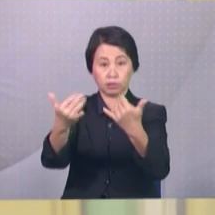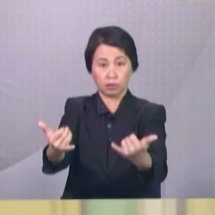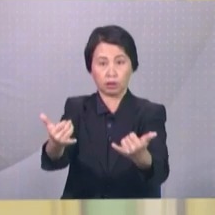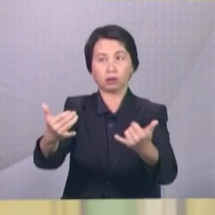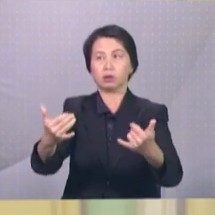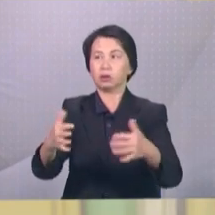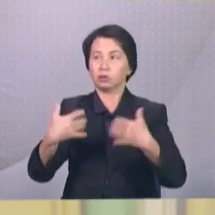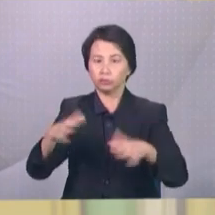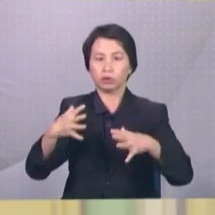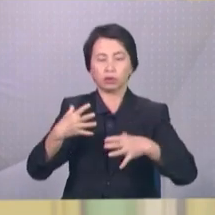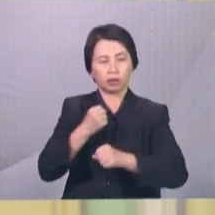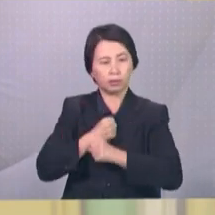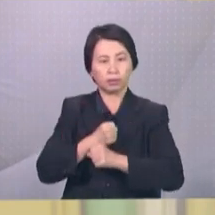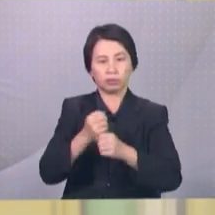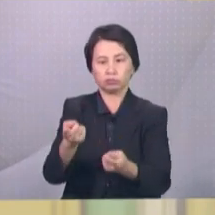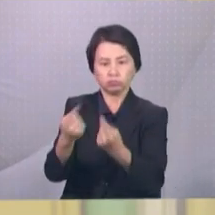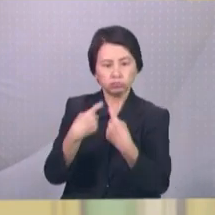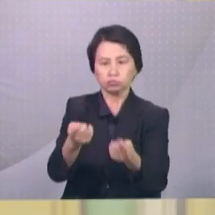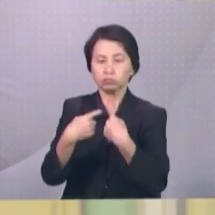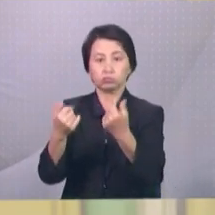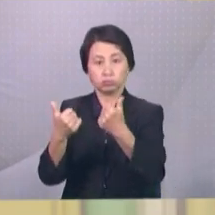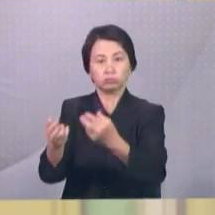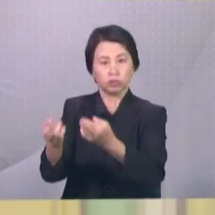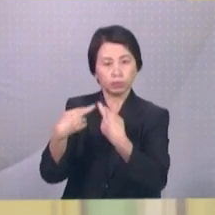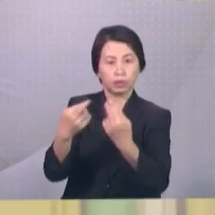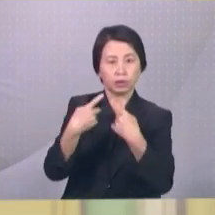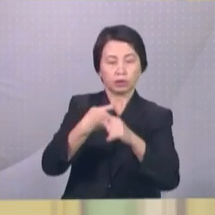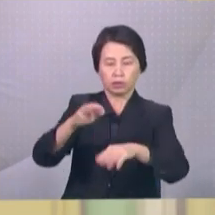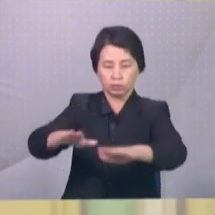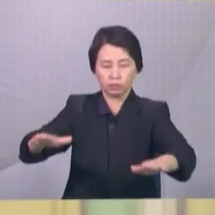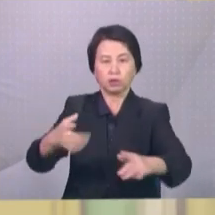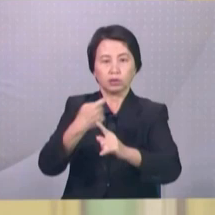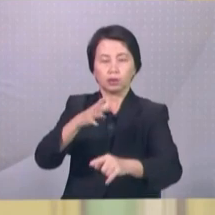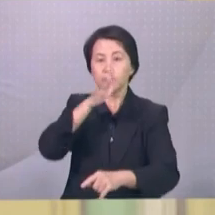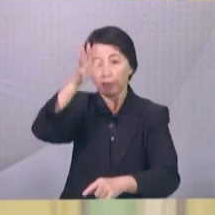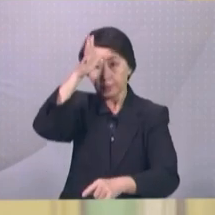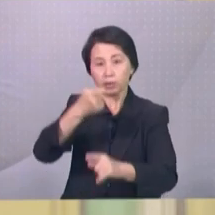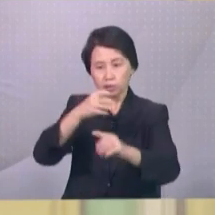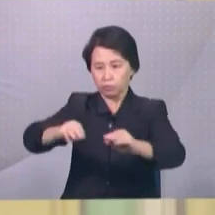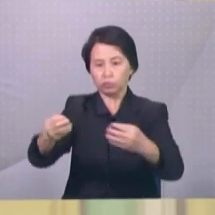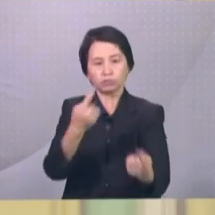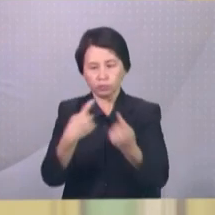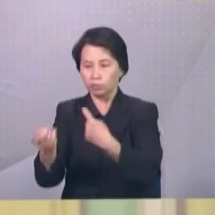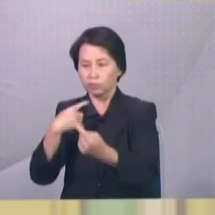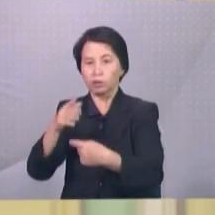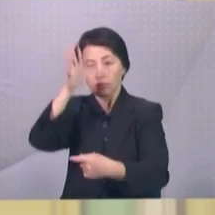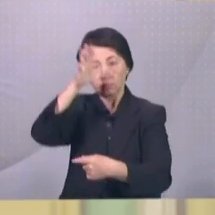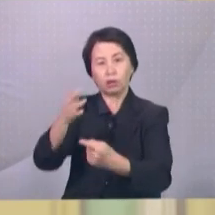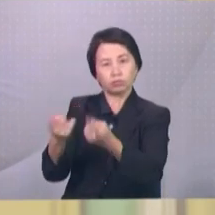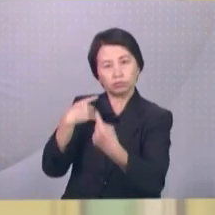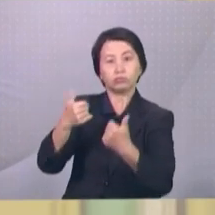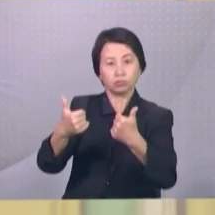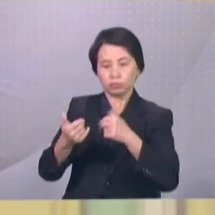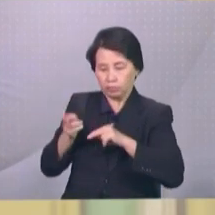kita mendapat satu feedback daripada ibu bapa, daripada murid-murid, satu feedback yang baik, dan kita sedang berusaha untuk